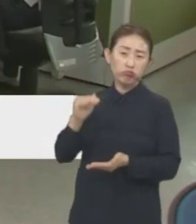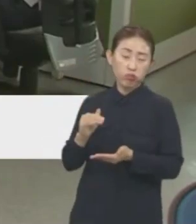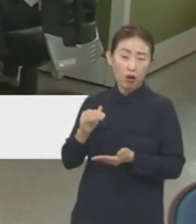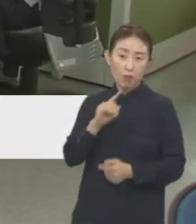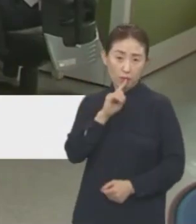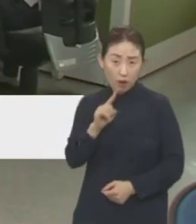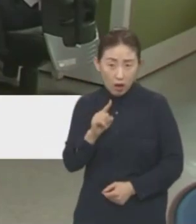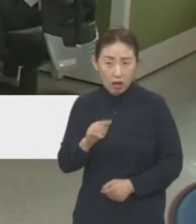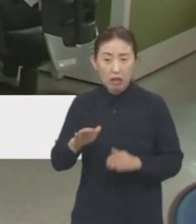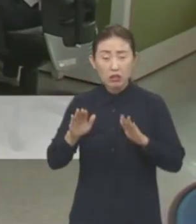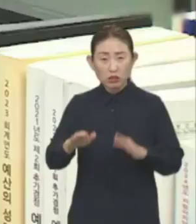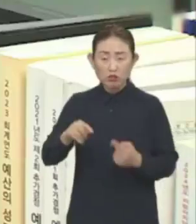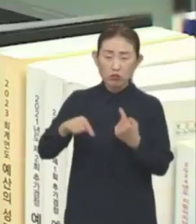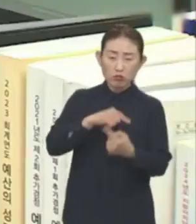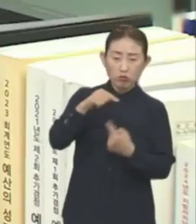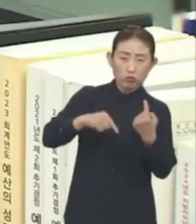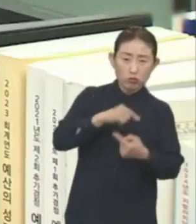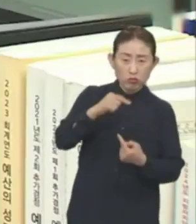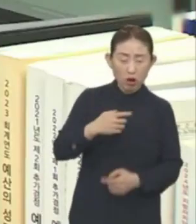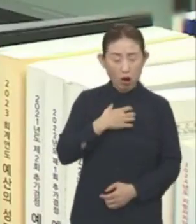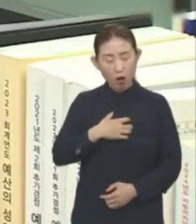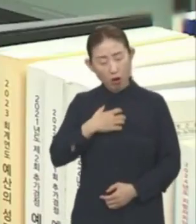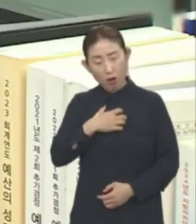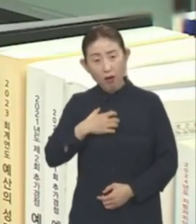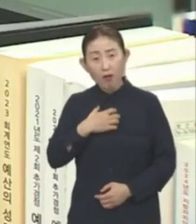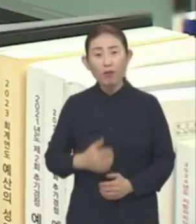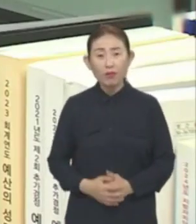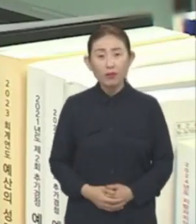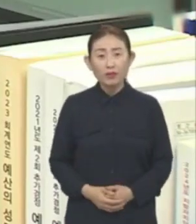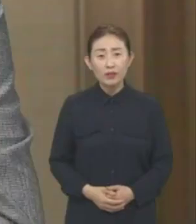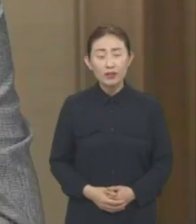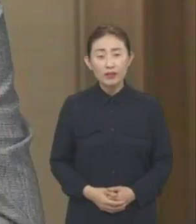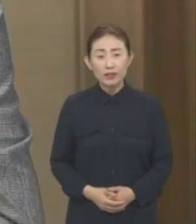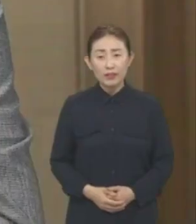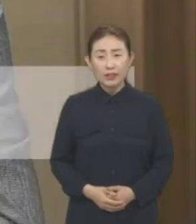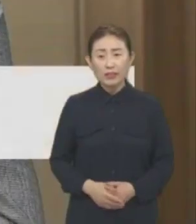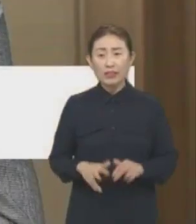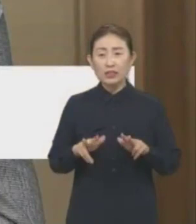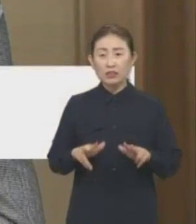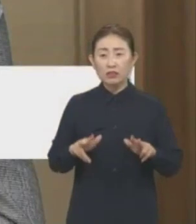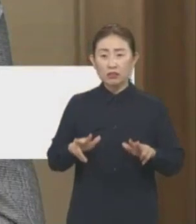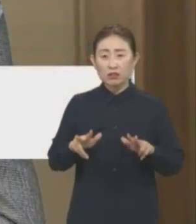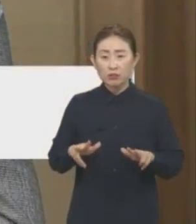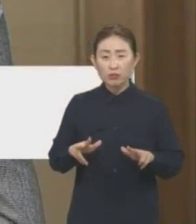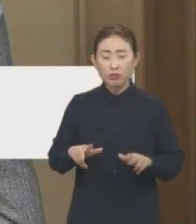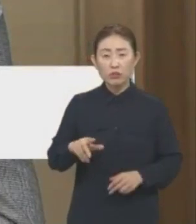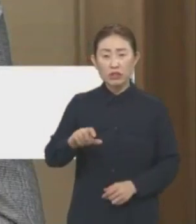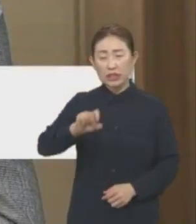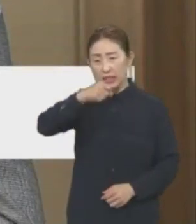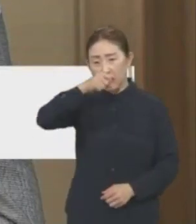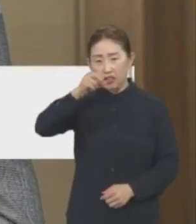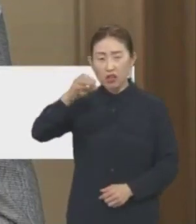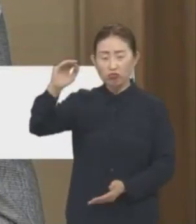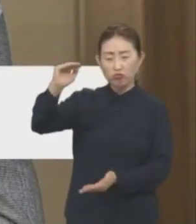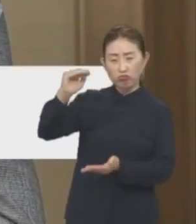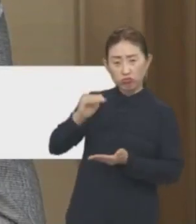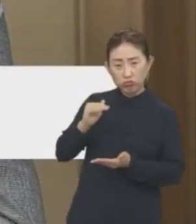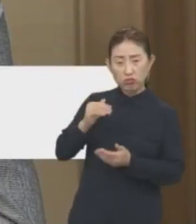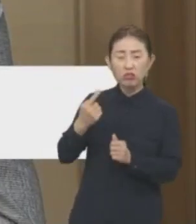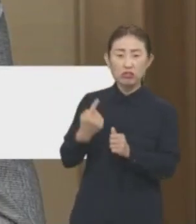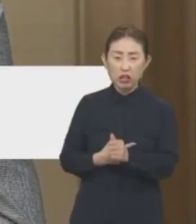것으로 예상돼 재정 운영에 비상이 걸렸습니다. 우선적으로 이제 경상경비 절감을 위한 노력을 좀